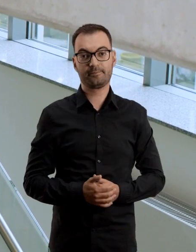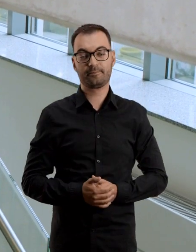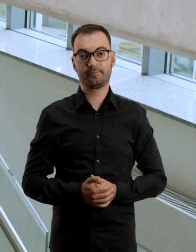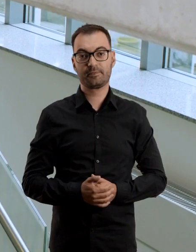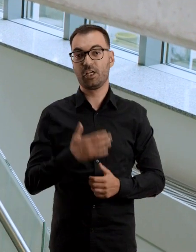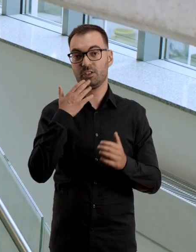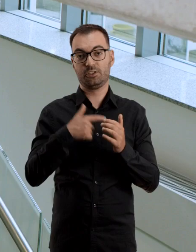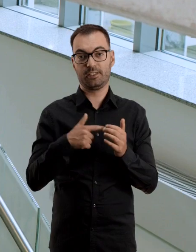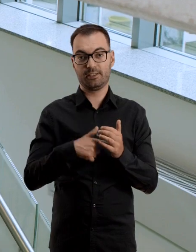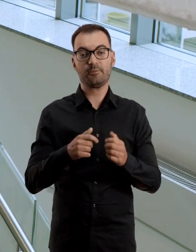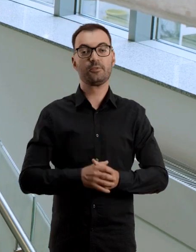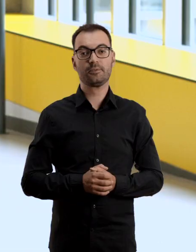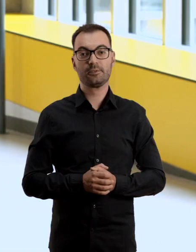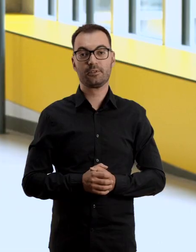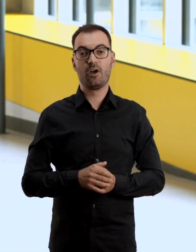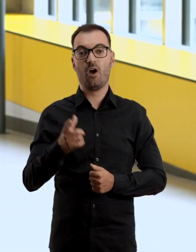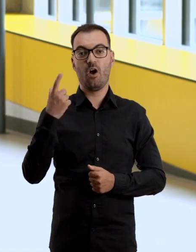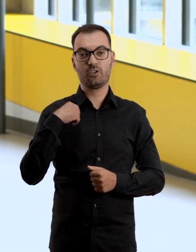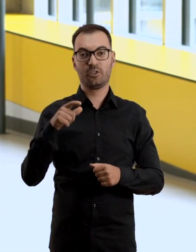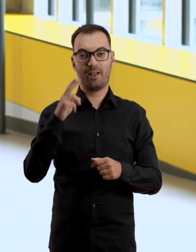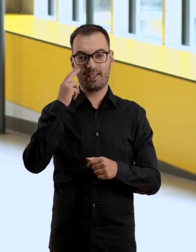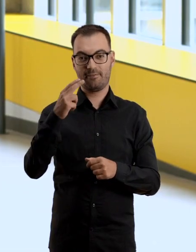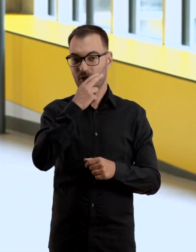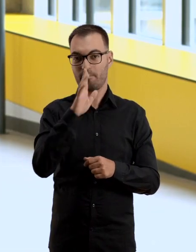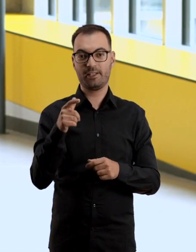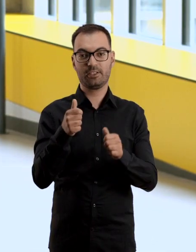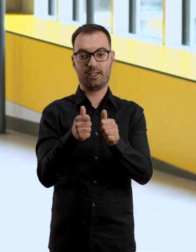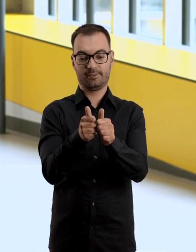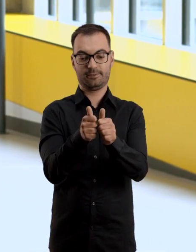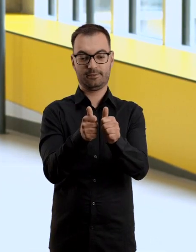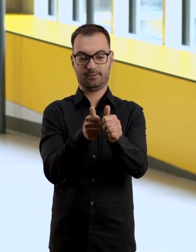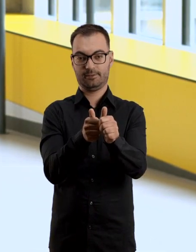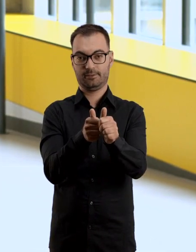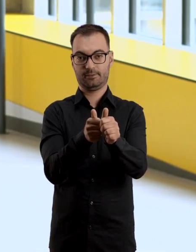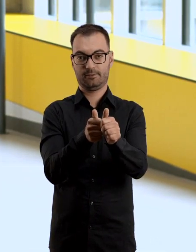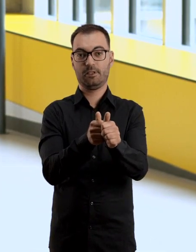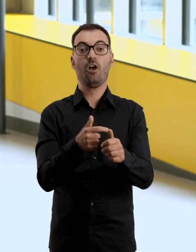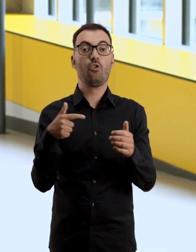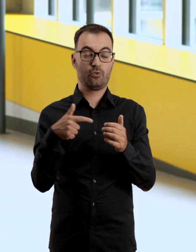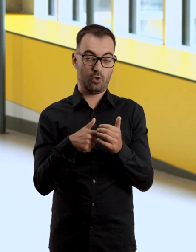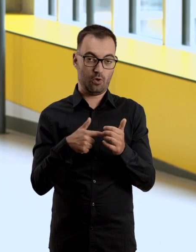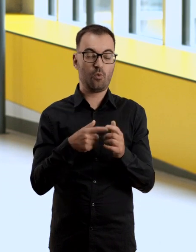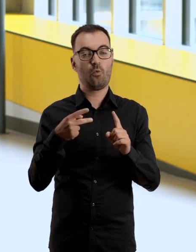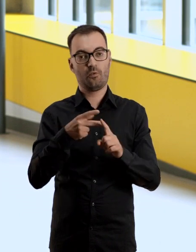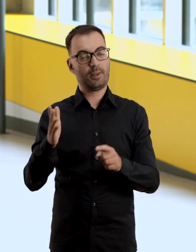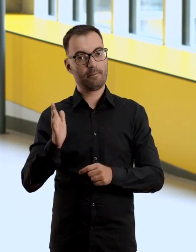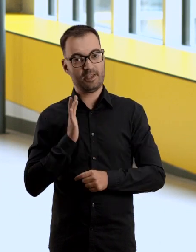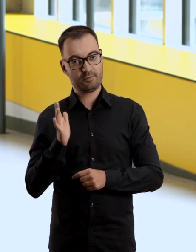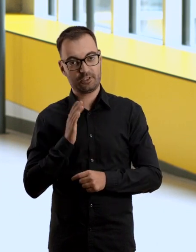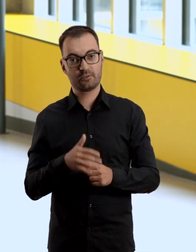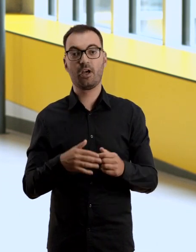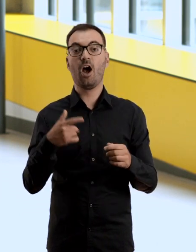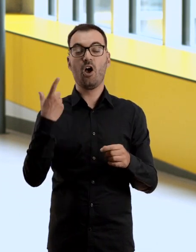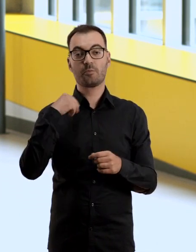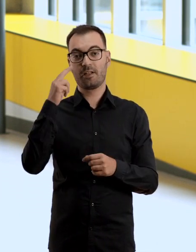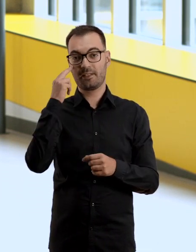ten sposób osoba będzie znajdowała się o krok za przewodnikiem. W ten sposób zapewnimy jej bezpieczeństwo, a także